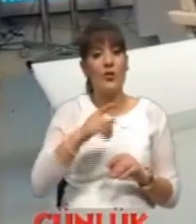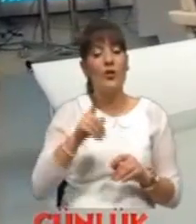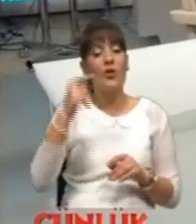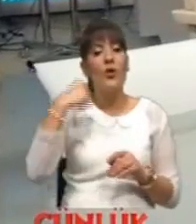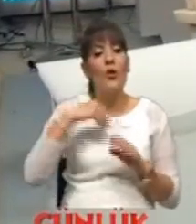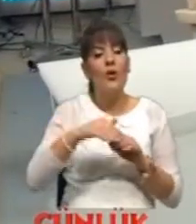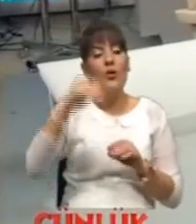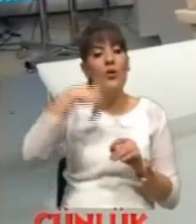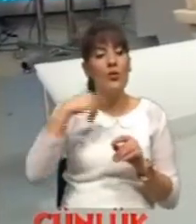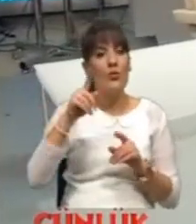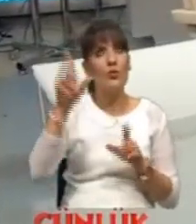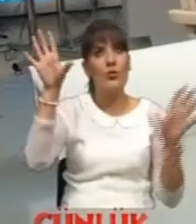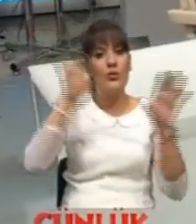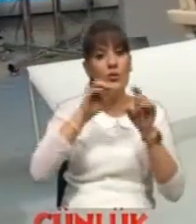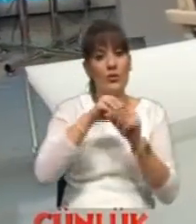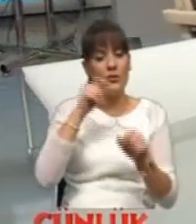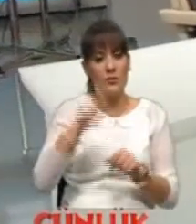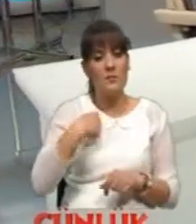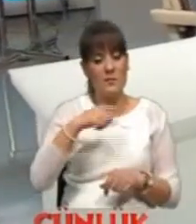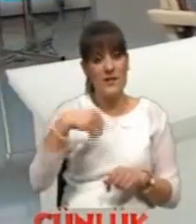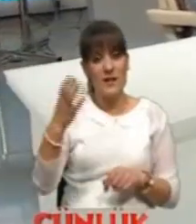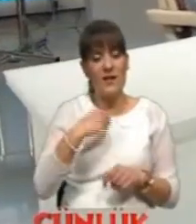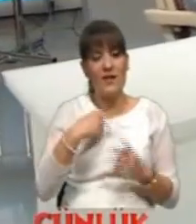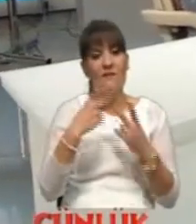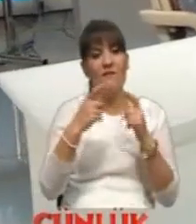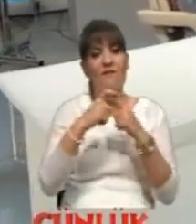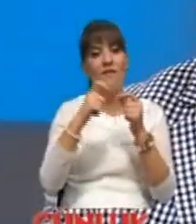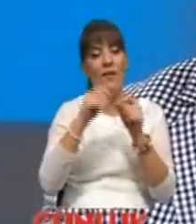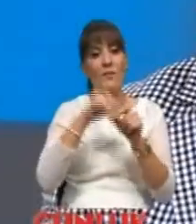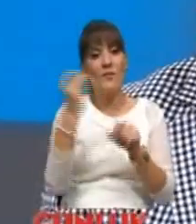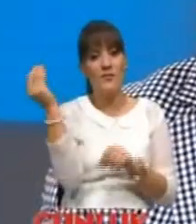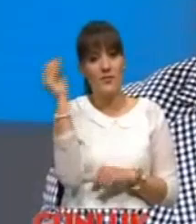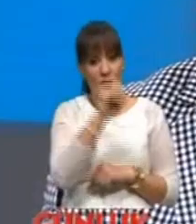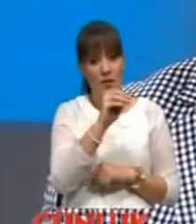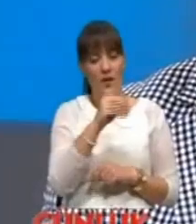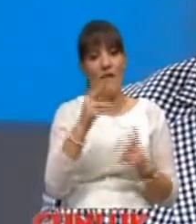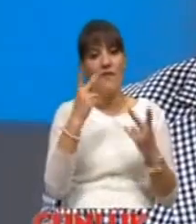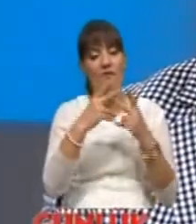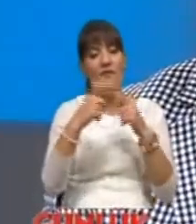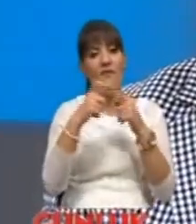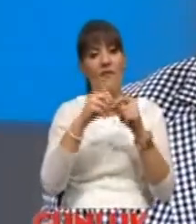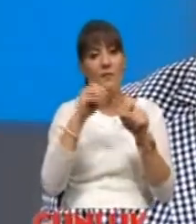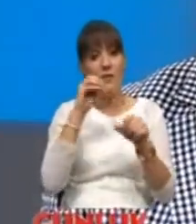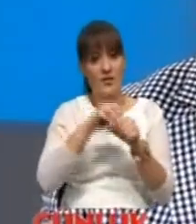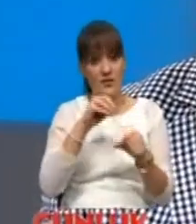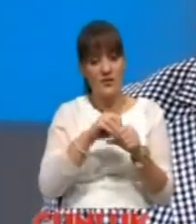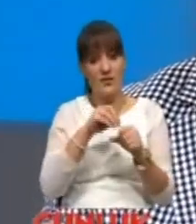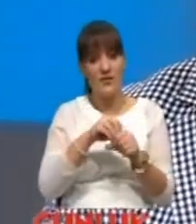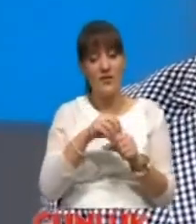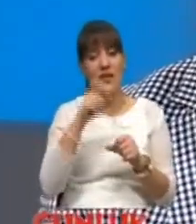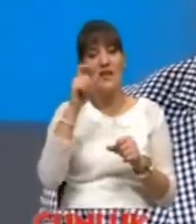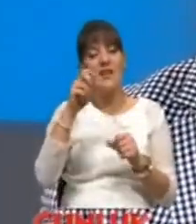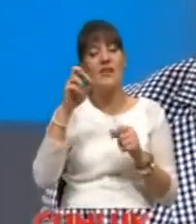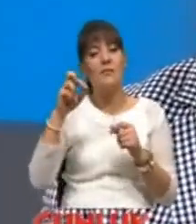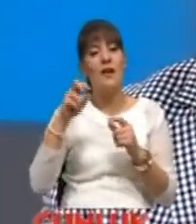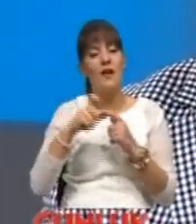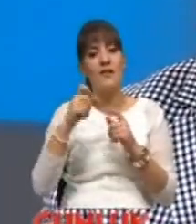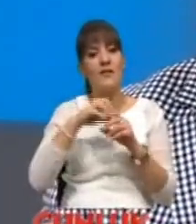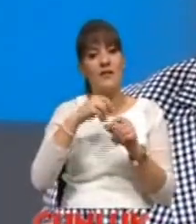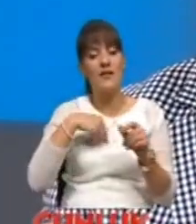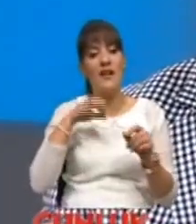uyduya sinyal gönderiyor. Hı hı. O sinyali biz alıyoruz ve web sayfamıza koyuyoruz. Web sayfasından da GPS dediğimiz